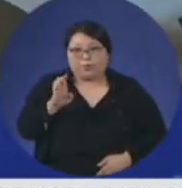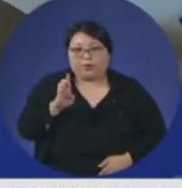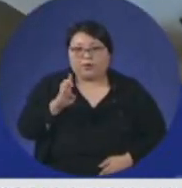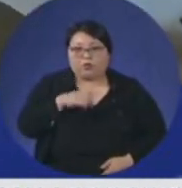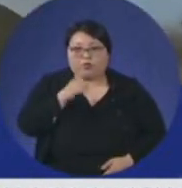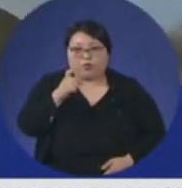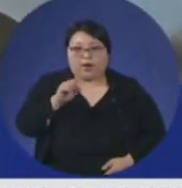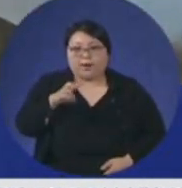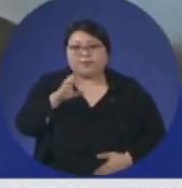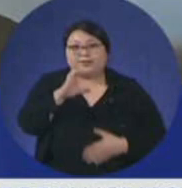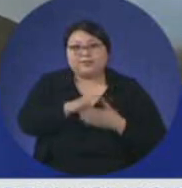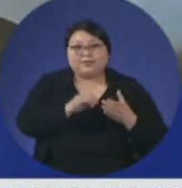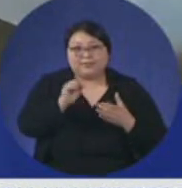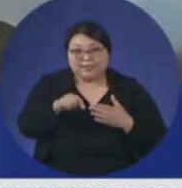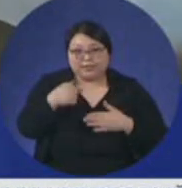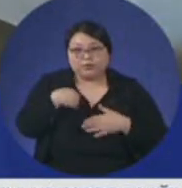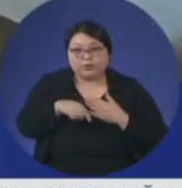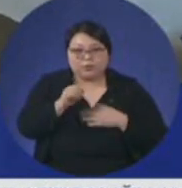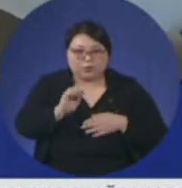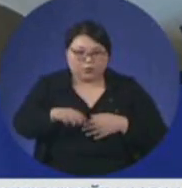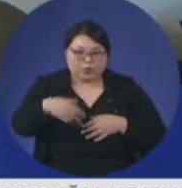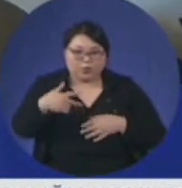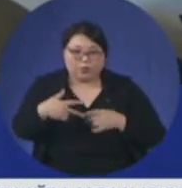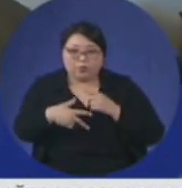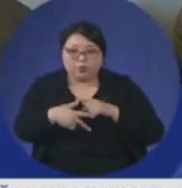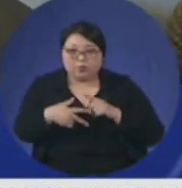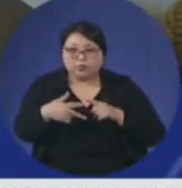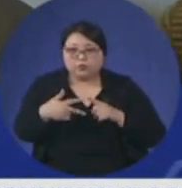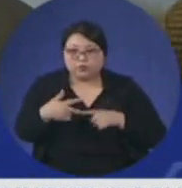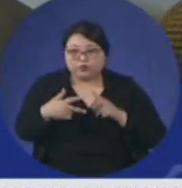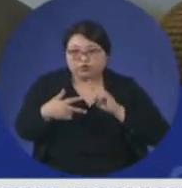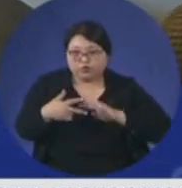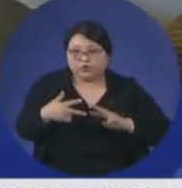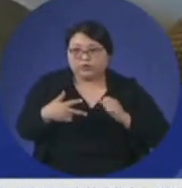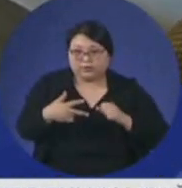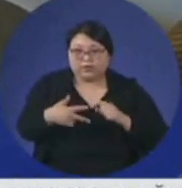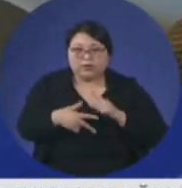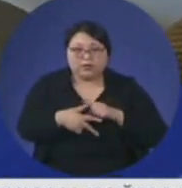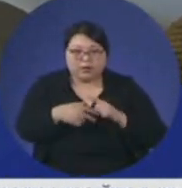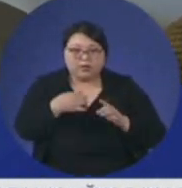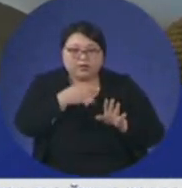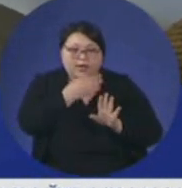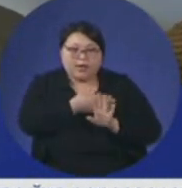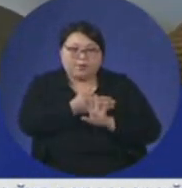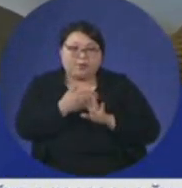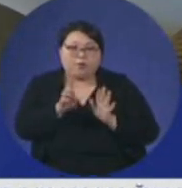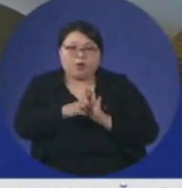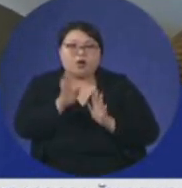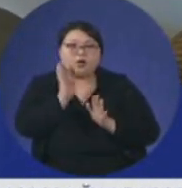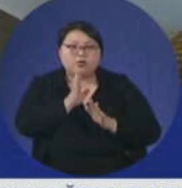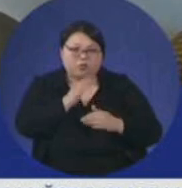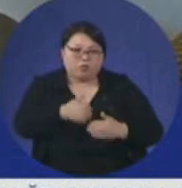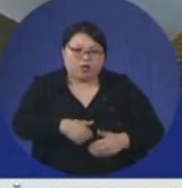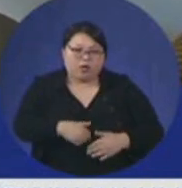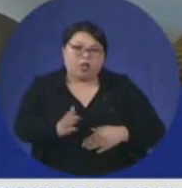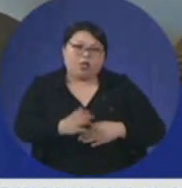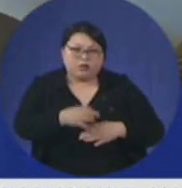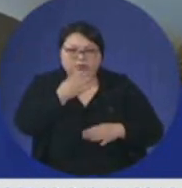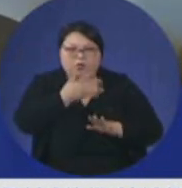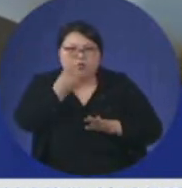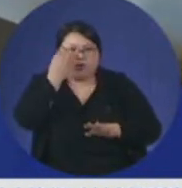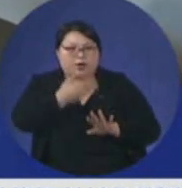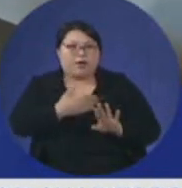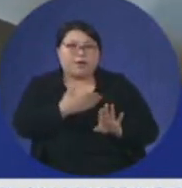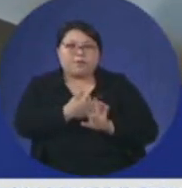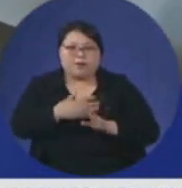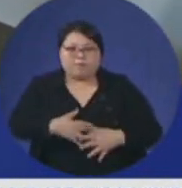одоо зүйлийг одоо тэлхийн төлөө ажилладаг. Нэгдүгээр нь бол сэргийлж болох эхийн эмдэглэлийг тэлэх. Хоёрдугаар нь бол гэр